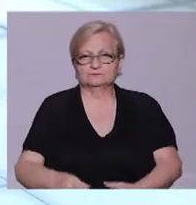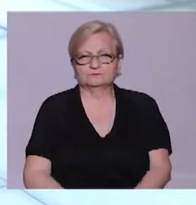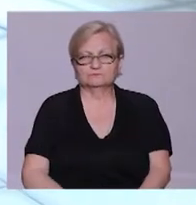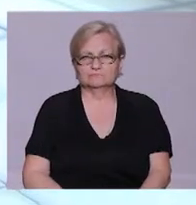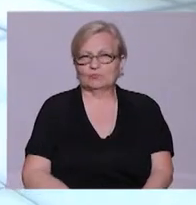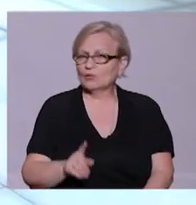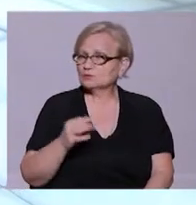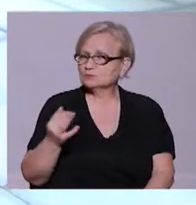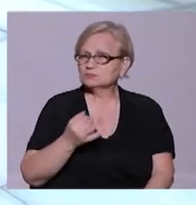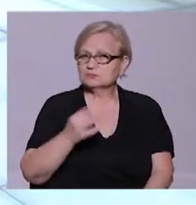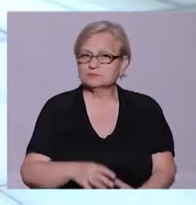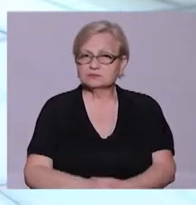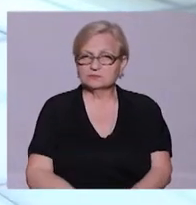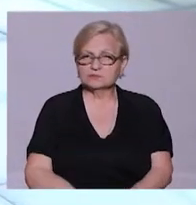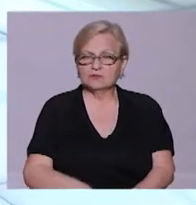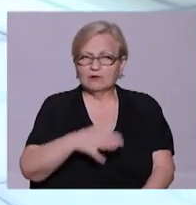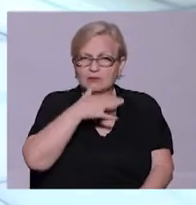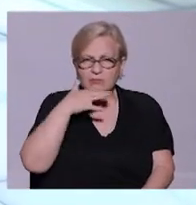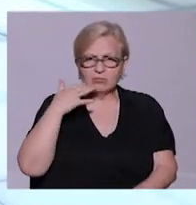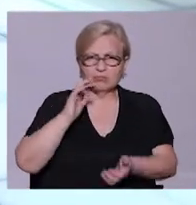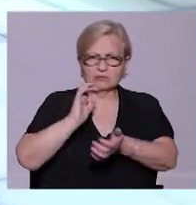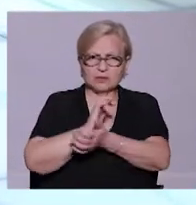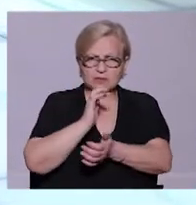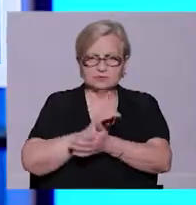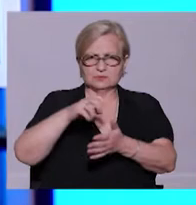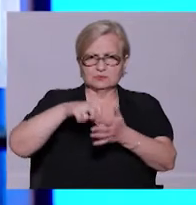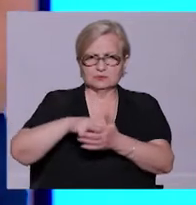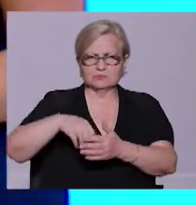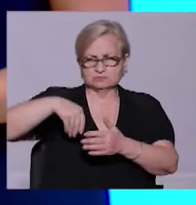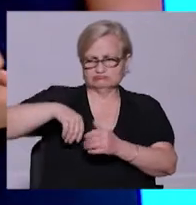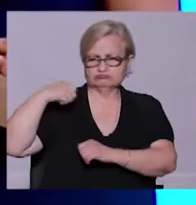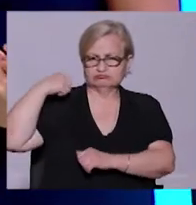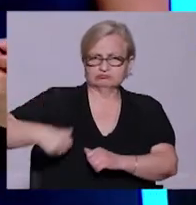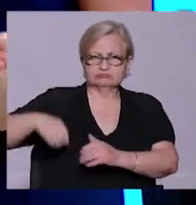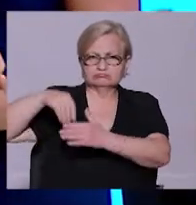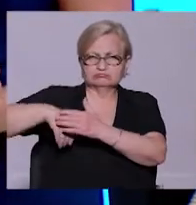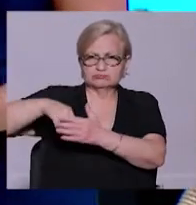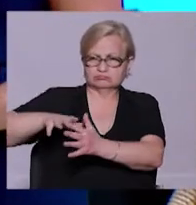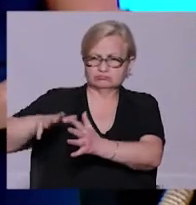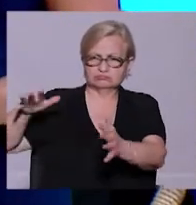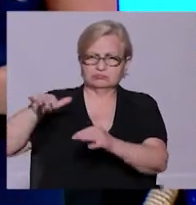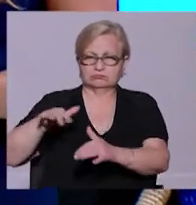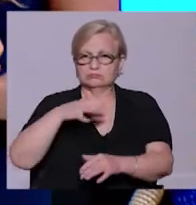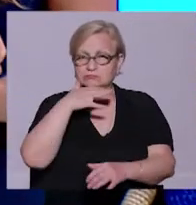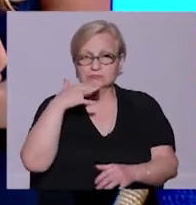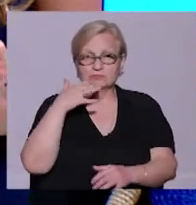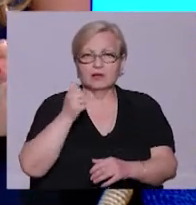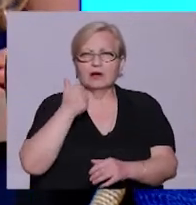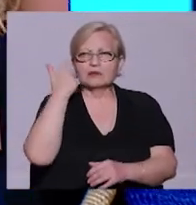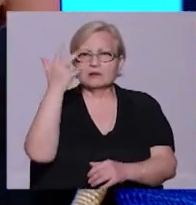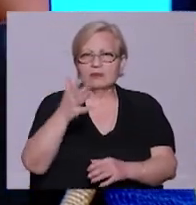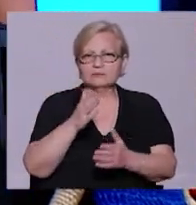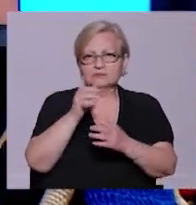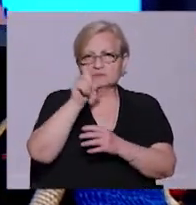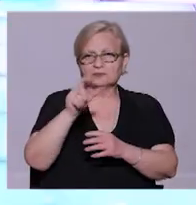რა საინტერესოა, ნახეთ რამდენი ჟურნალ გაზეთი და წერილი უდევს ფოსტალიონს თავის ჩანთაში. რამდენ ადამიანს